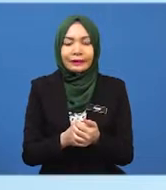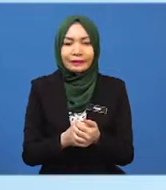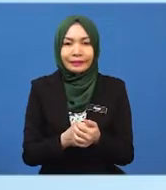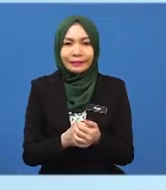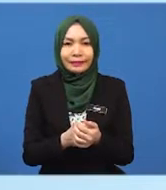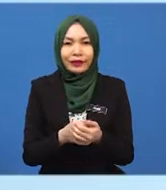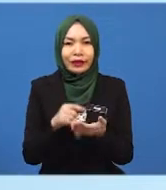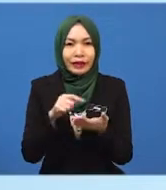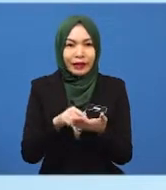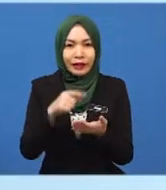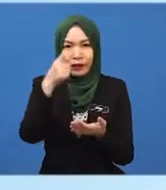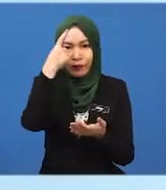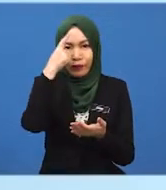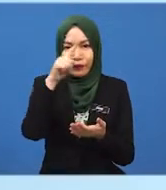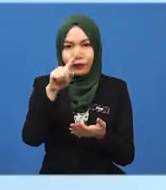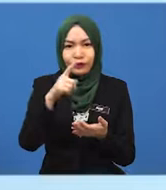anak-anak yatim.